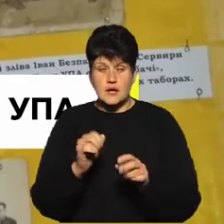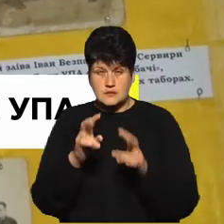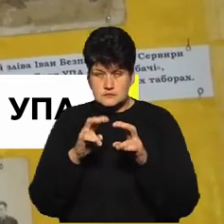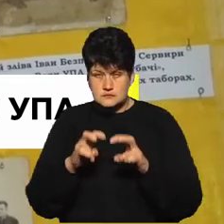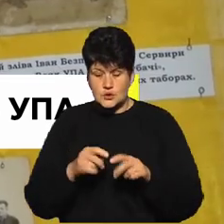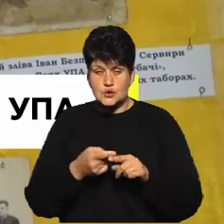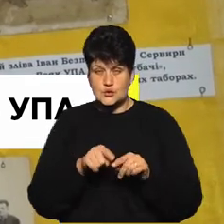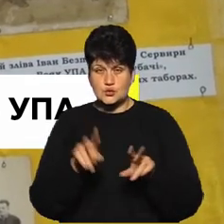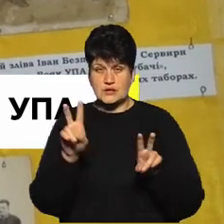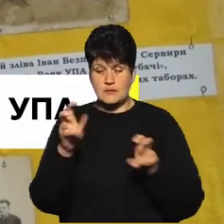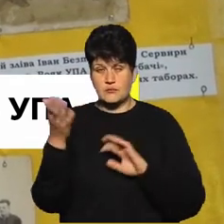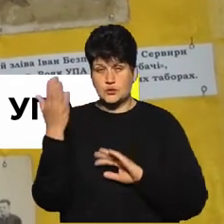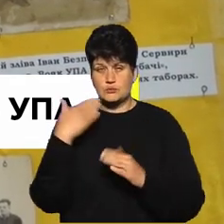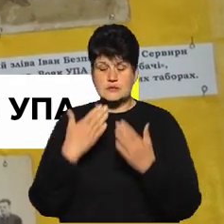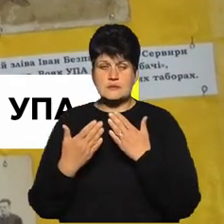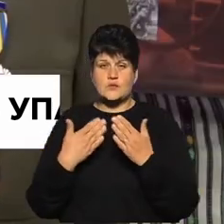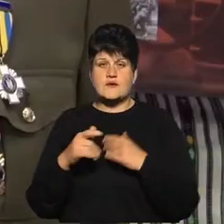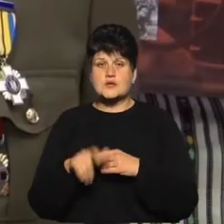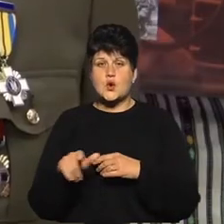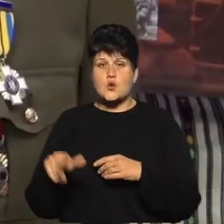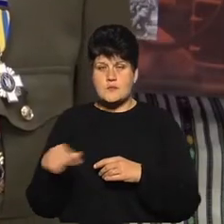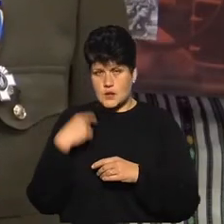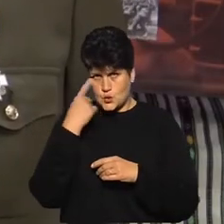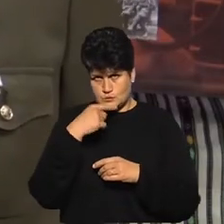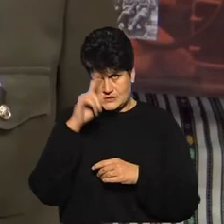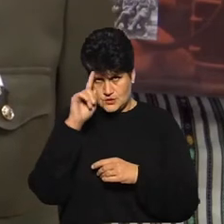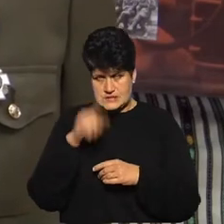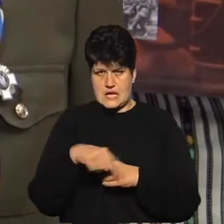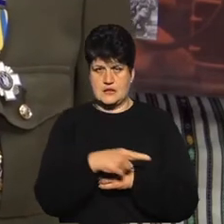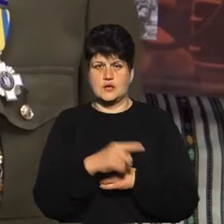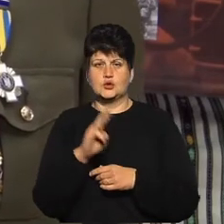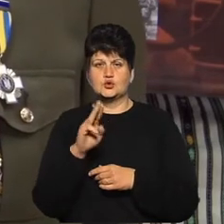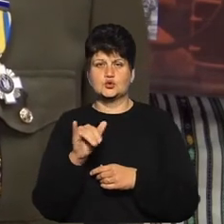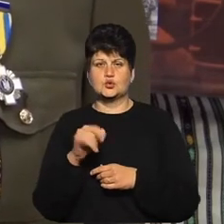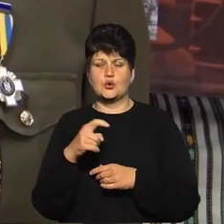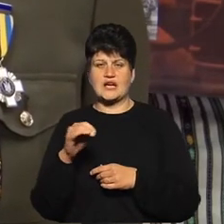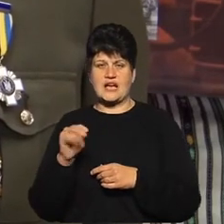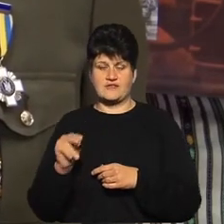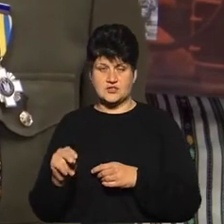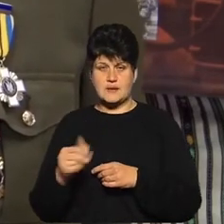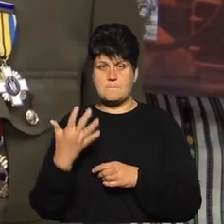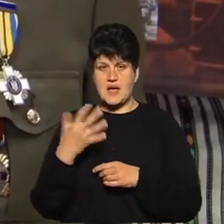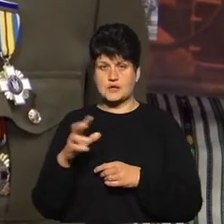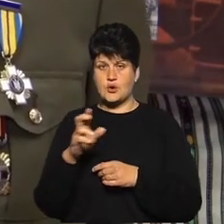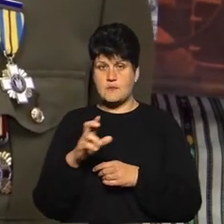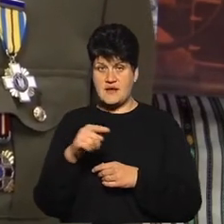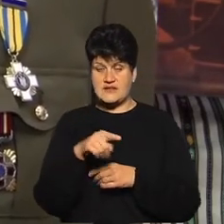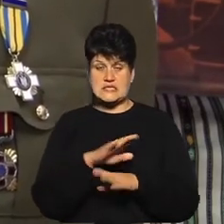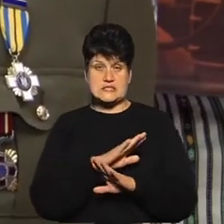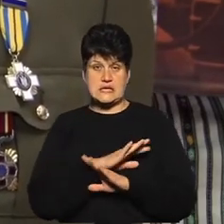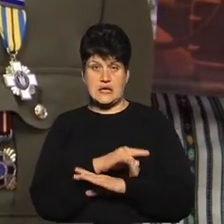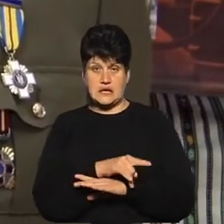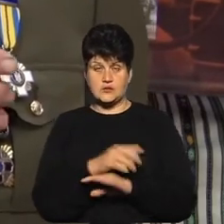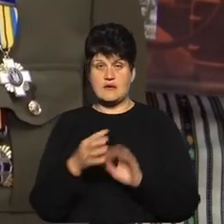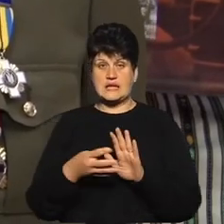у минулому спілкувався із людьми, які особисто знали Шухевича. Коли 5 числа, 5 березня він загинув, а